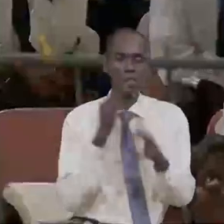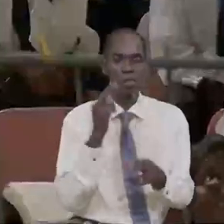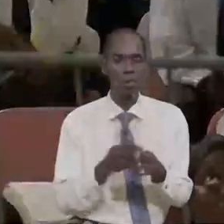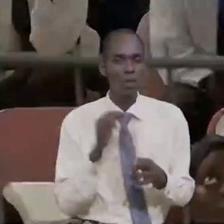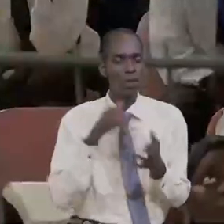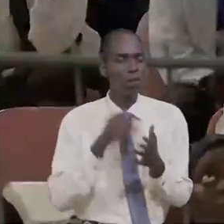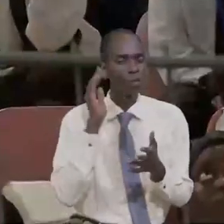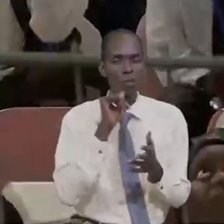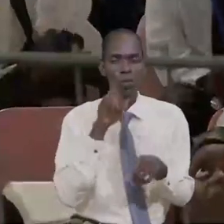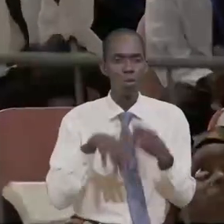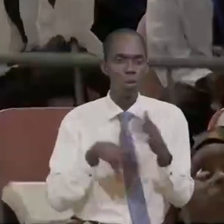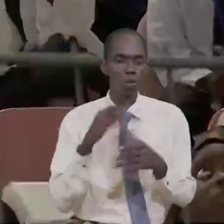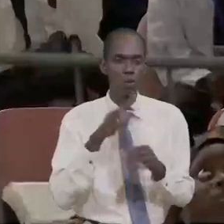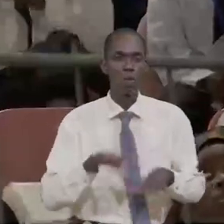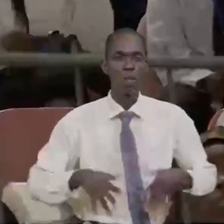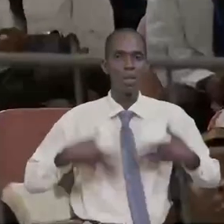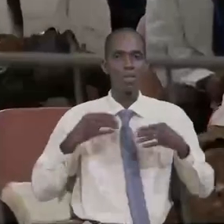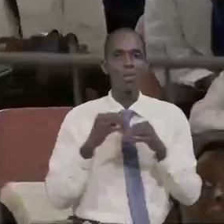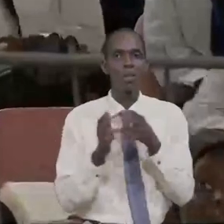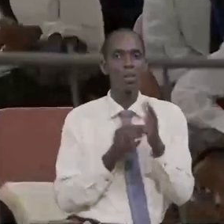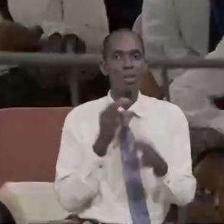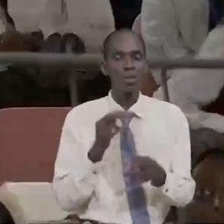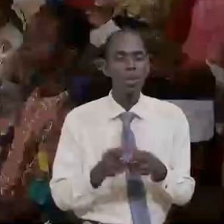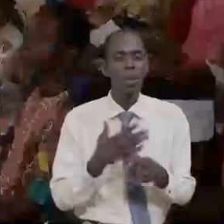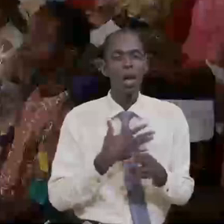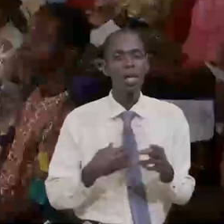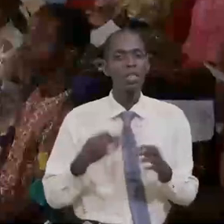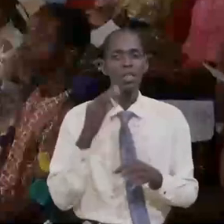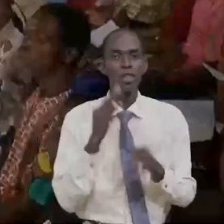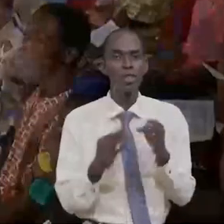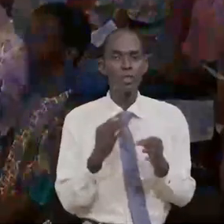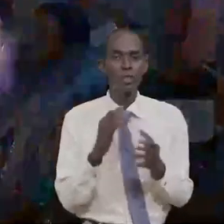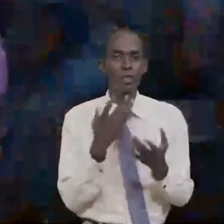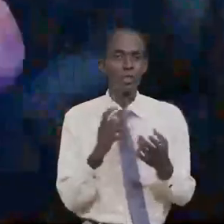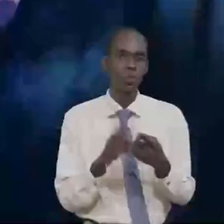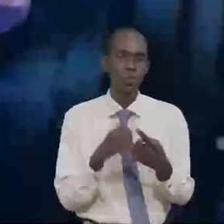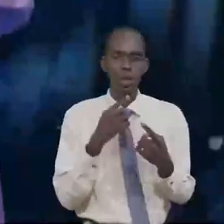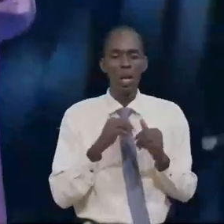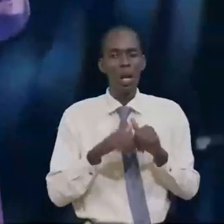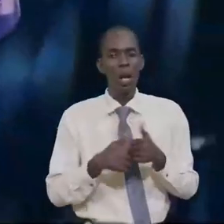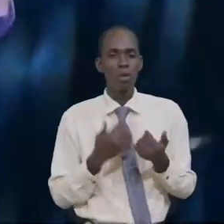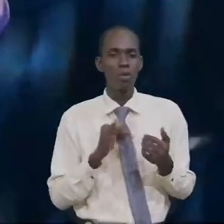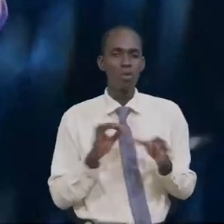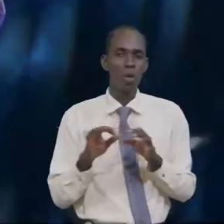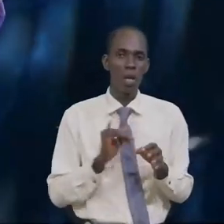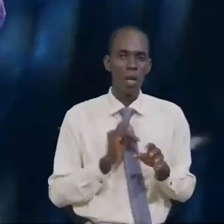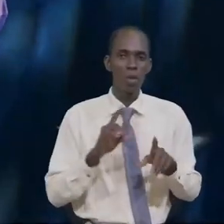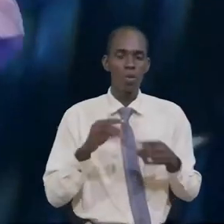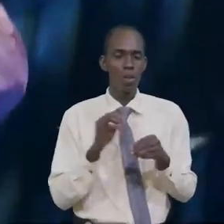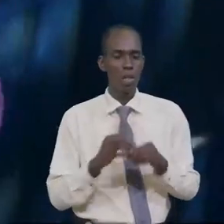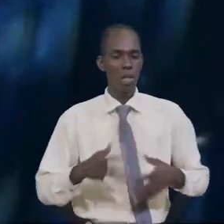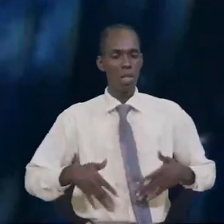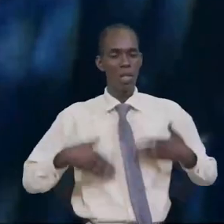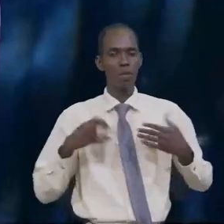et quand tu veux dire oh comment diriger ma V comment aller dans la vie pour